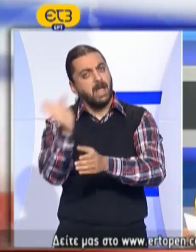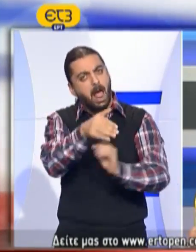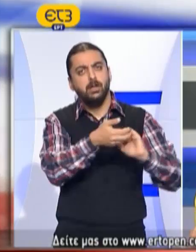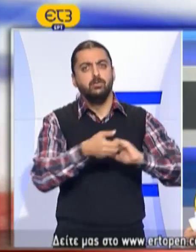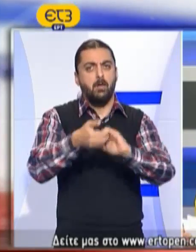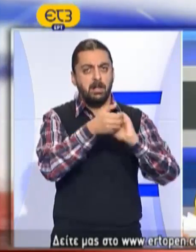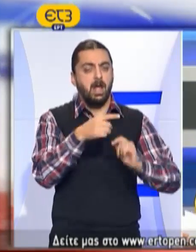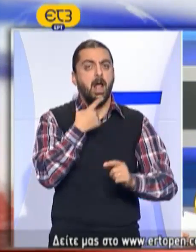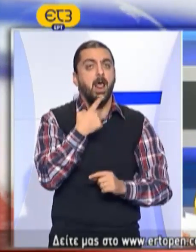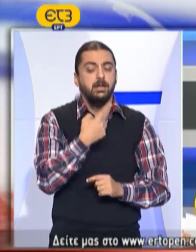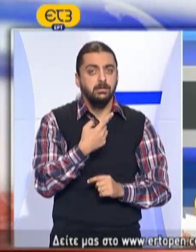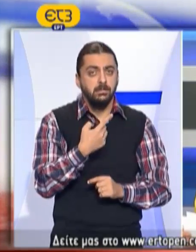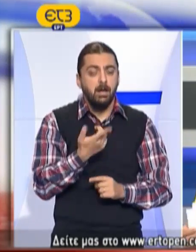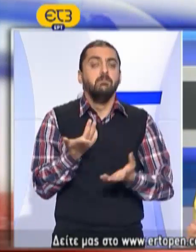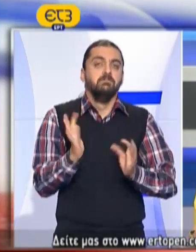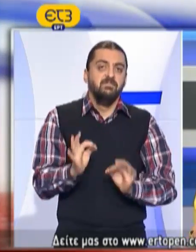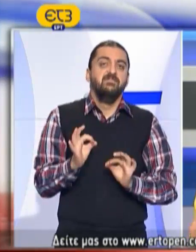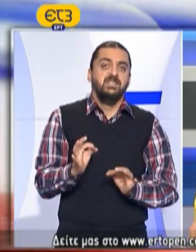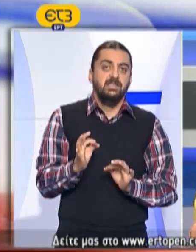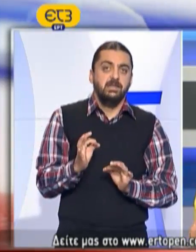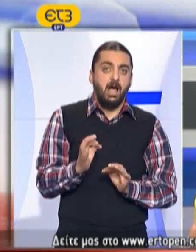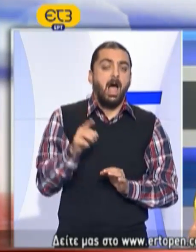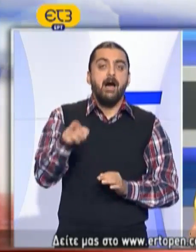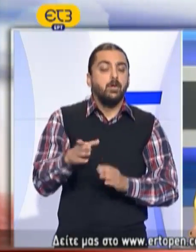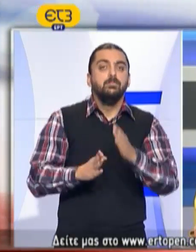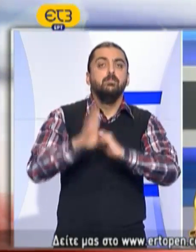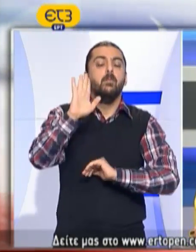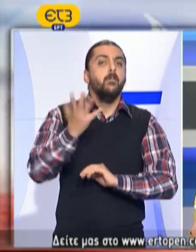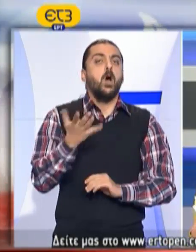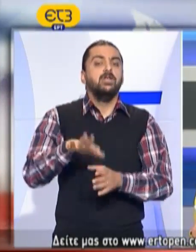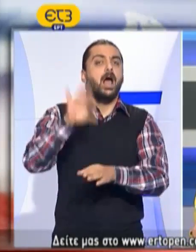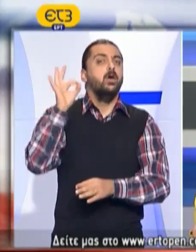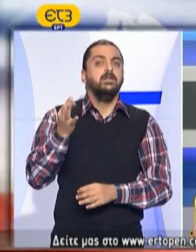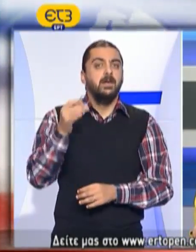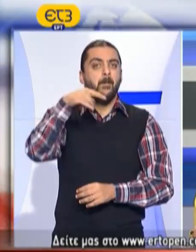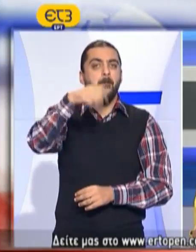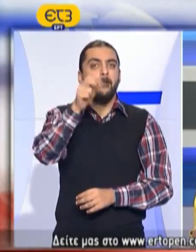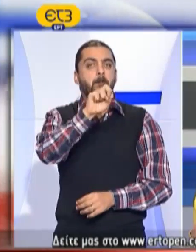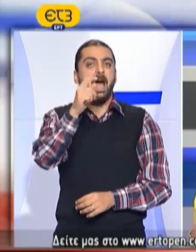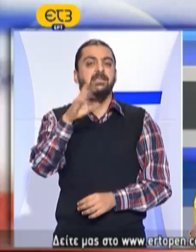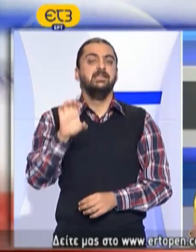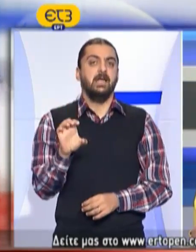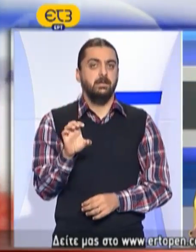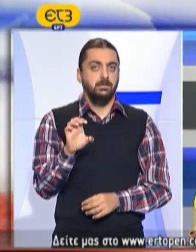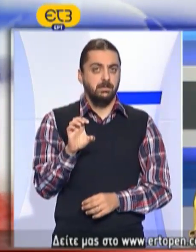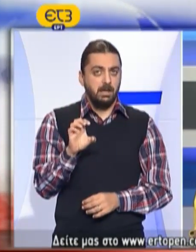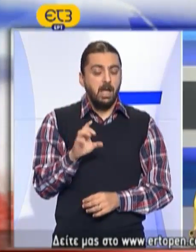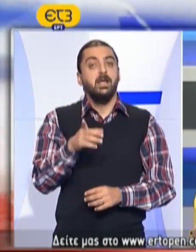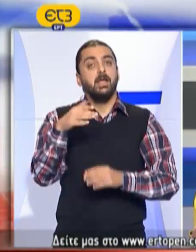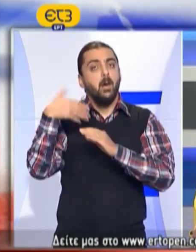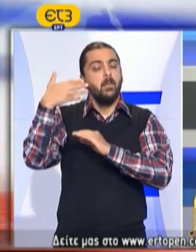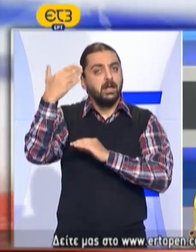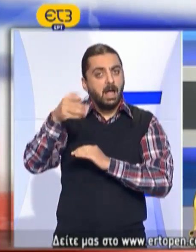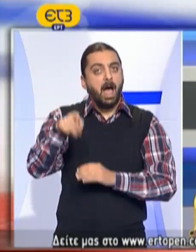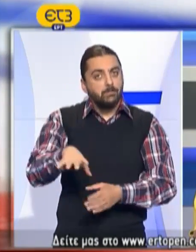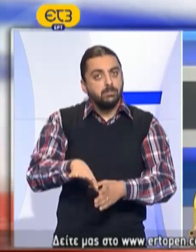έλεγαν ότι έτσι κι αλλιώς εξελέγει με την ΠΑΣΚΕ και μάλιστα για πρώτη φορά μετά από καιρό πήρε και τις ψήφους της ΔΑΚΕ,